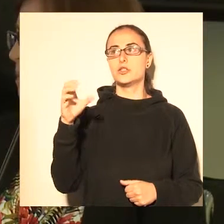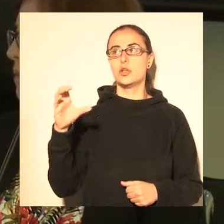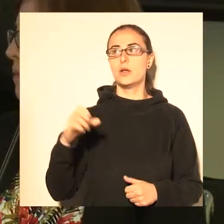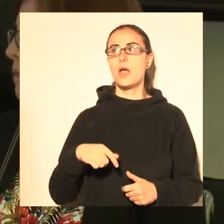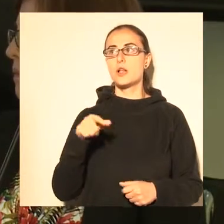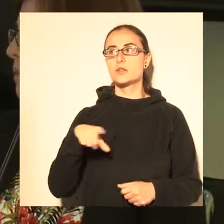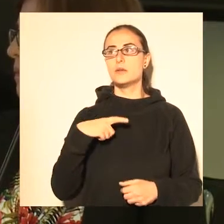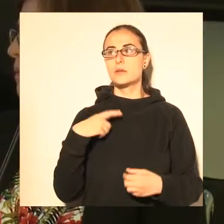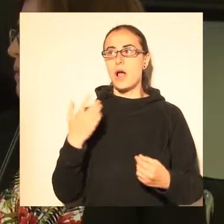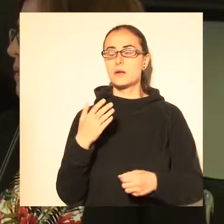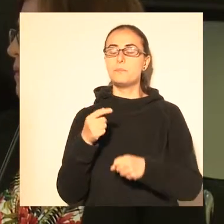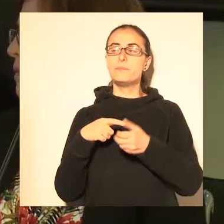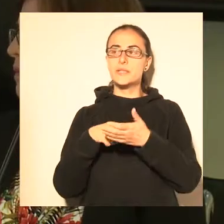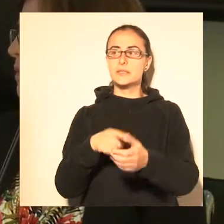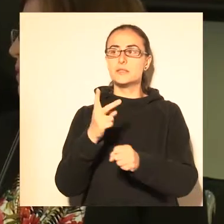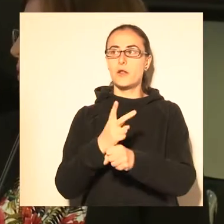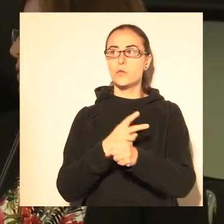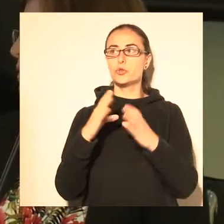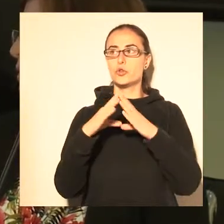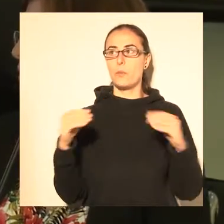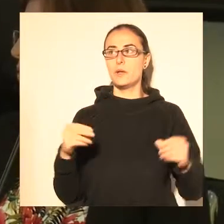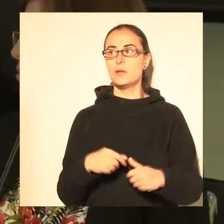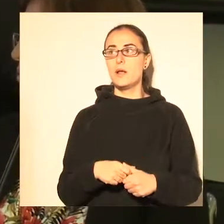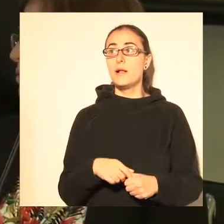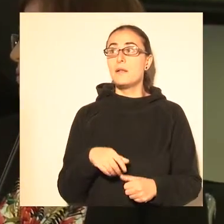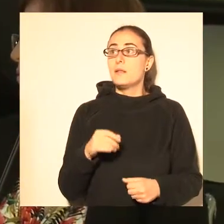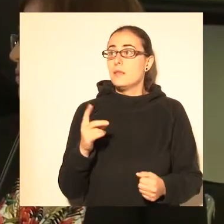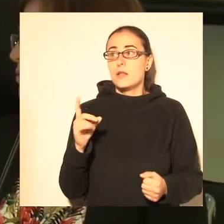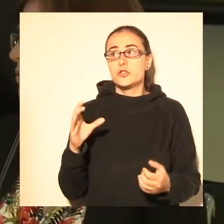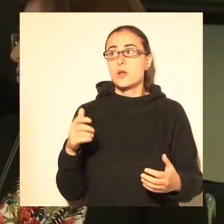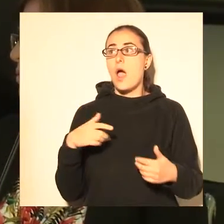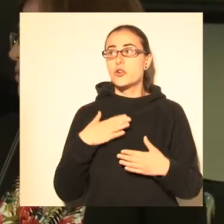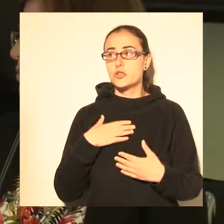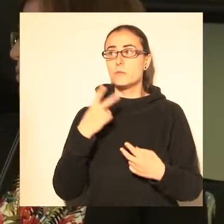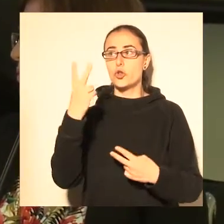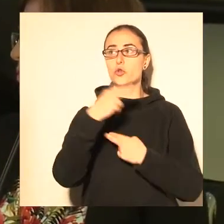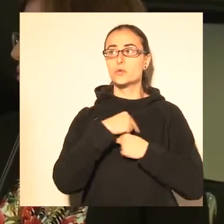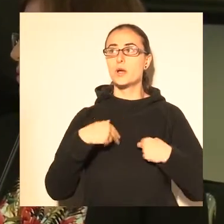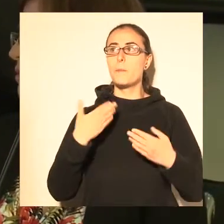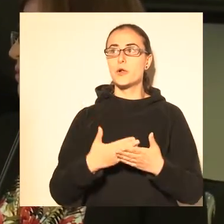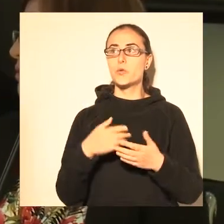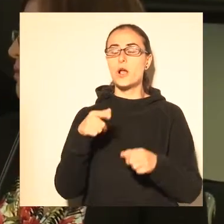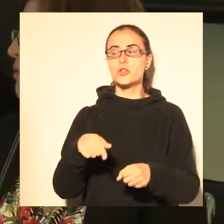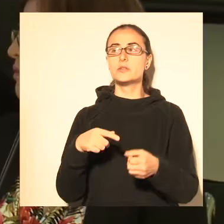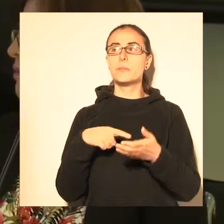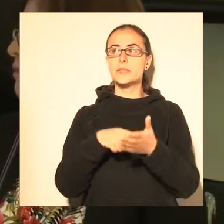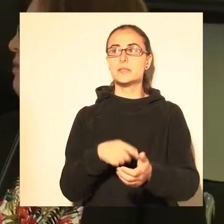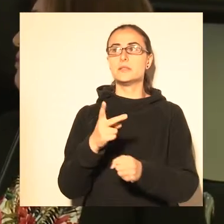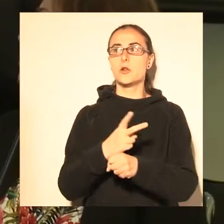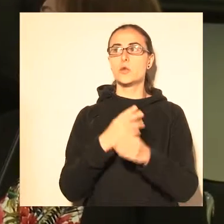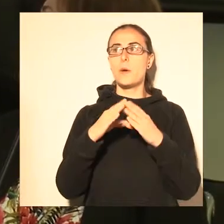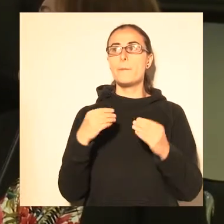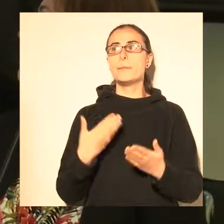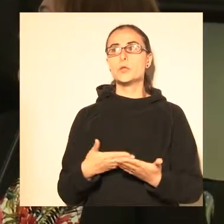Mateș ca să ne apărăm de statul român Deci am doi juriști ca să mă apăr de statul